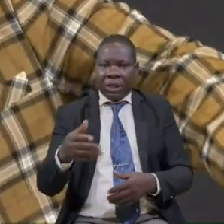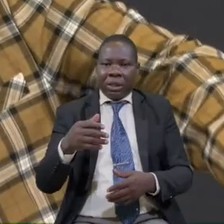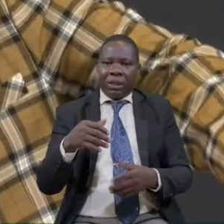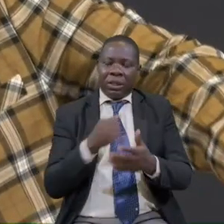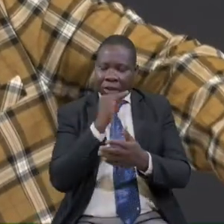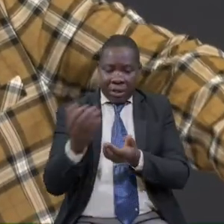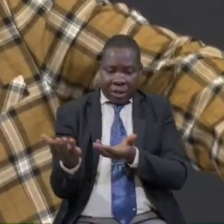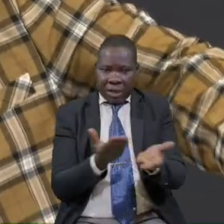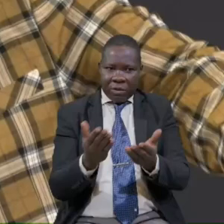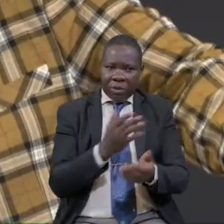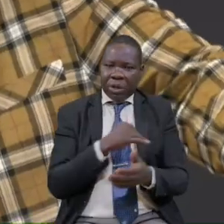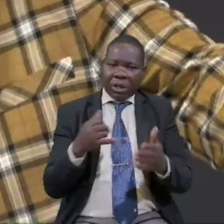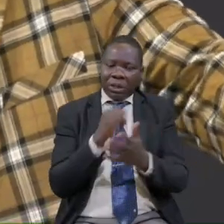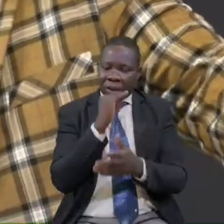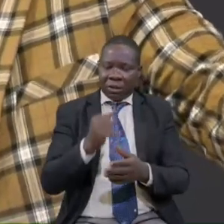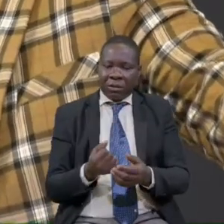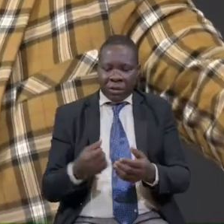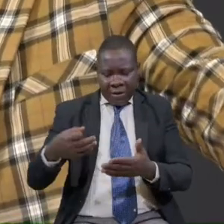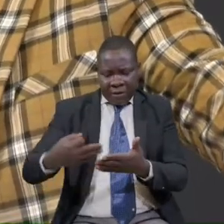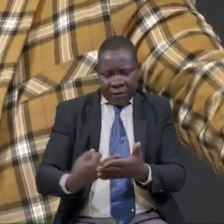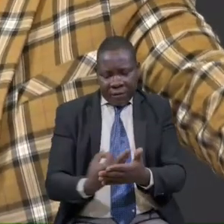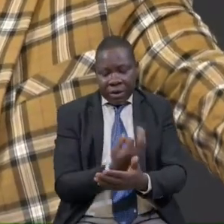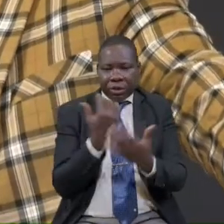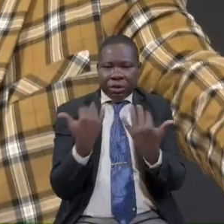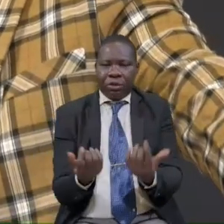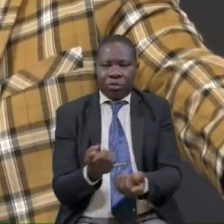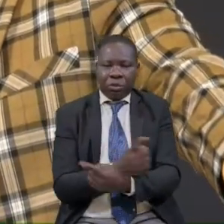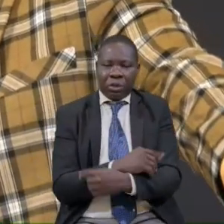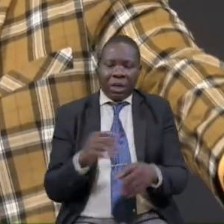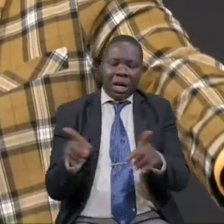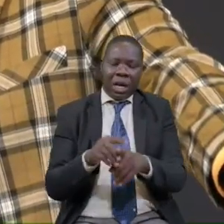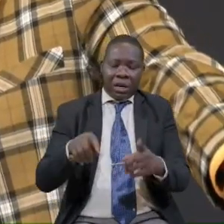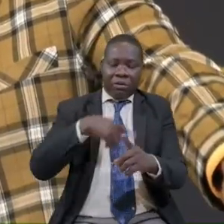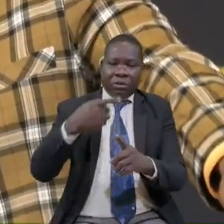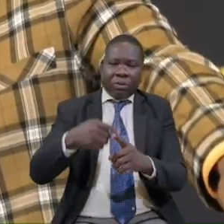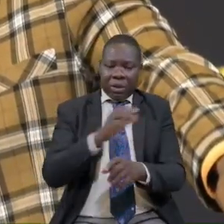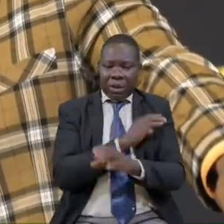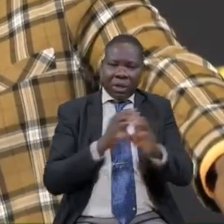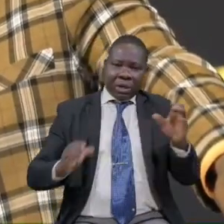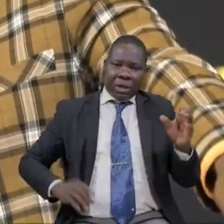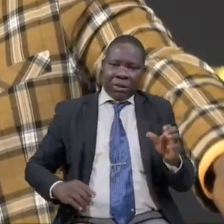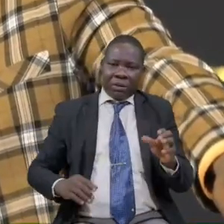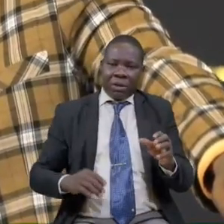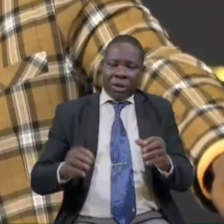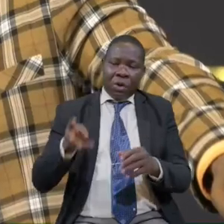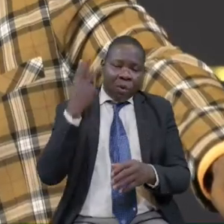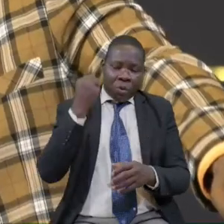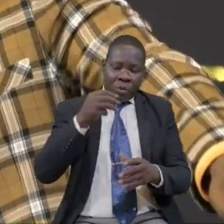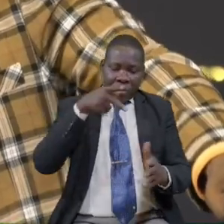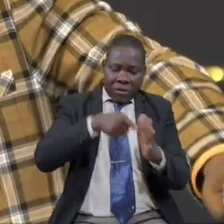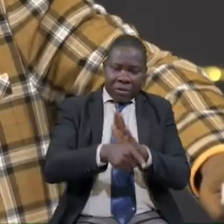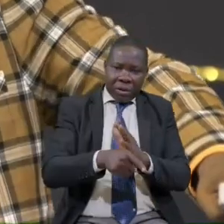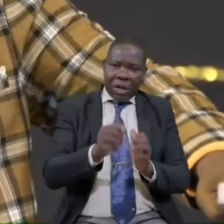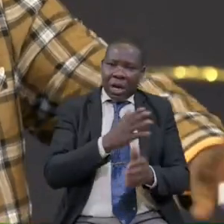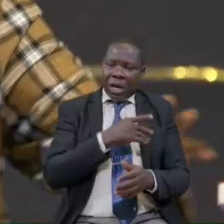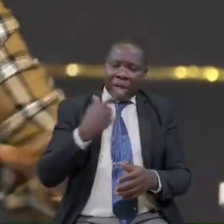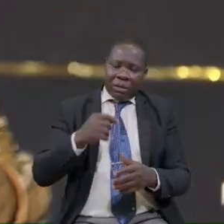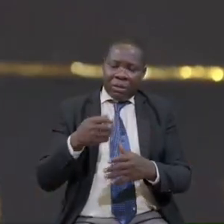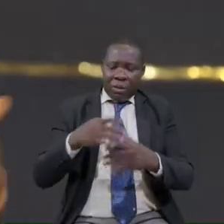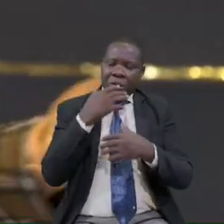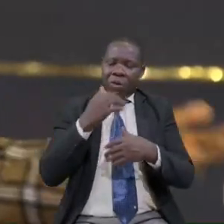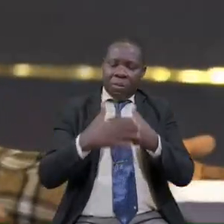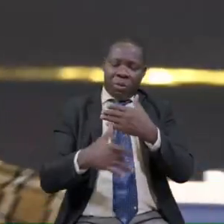disponible. Et cela est toujours frais, tout comme le moment où Christ était